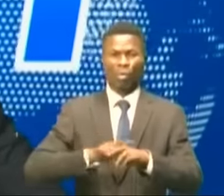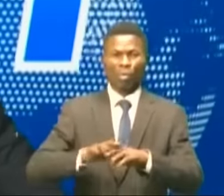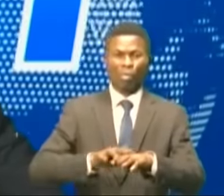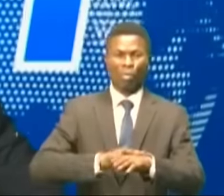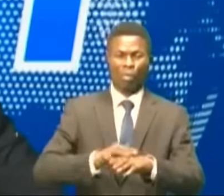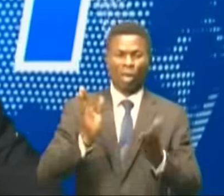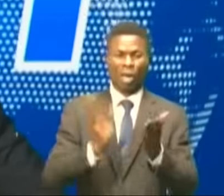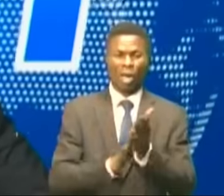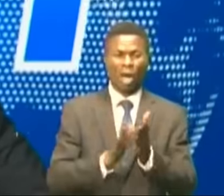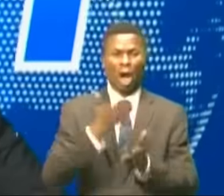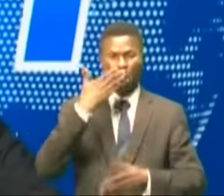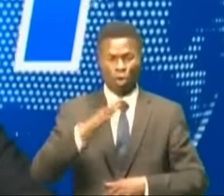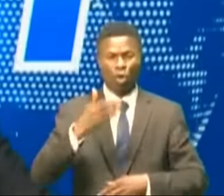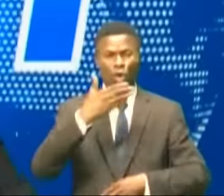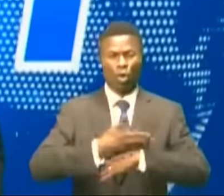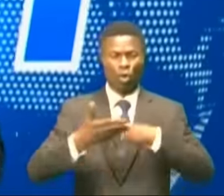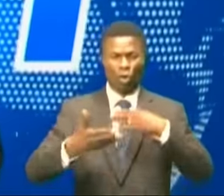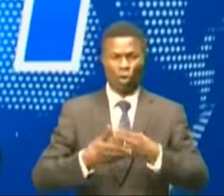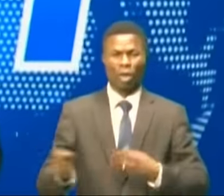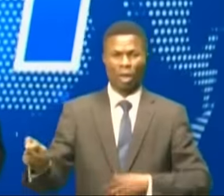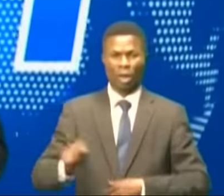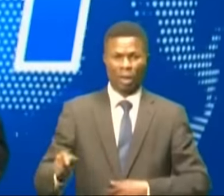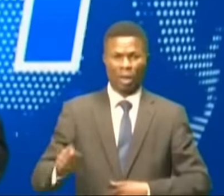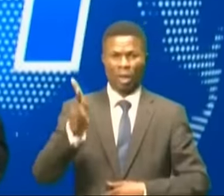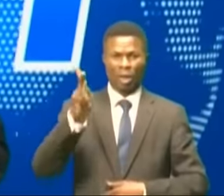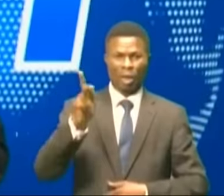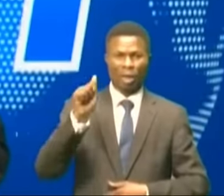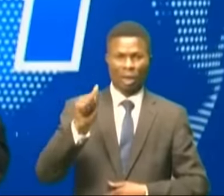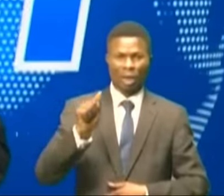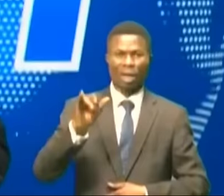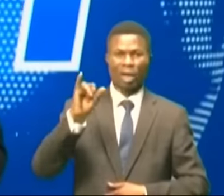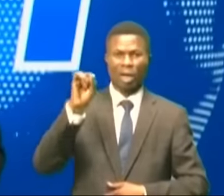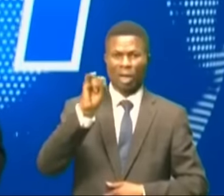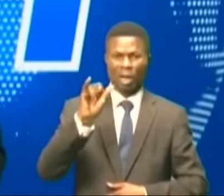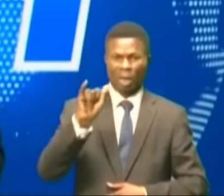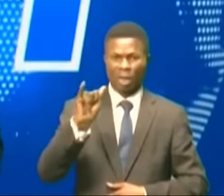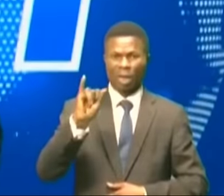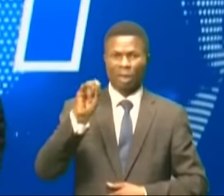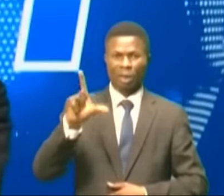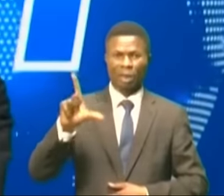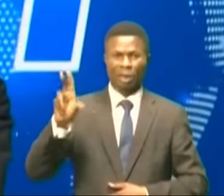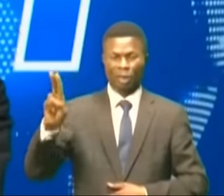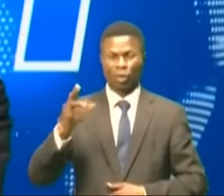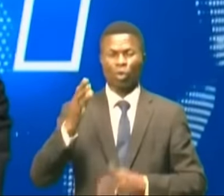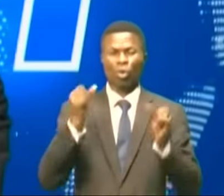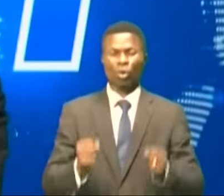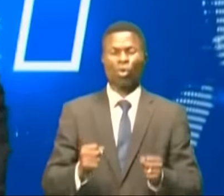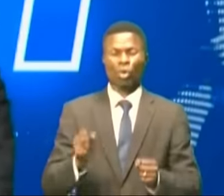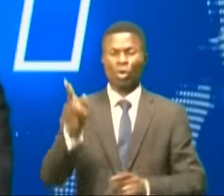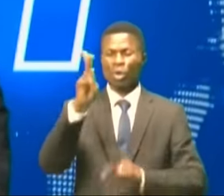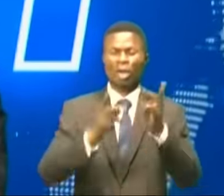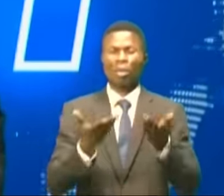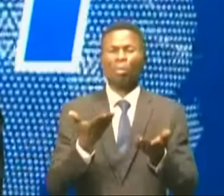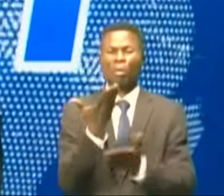écoles, hôpitaux encore en construction dans les territoires de Kailo et Kibombo sont stoppés. La population déplore